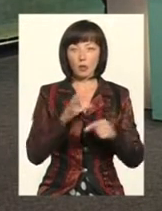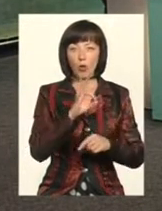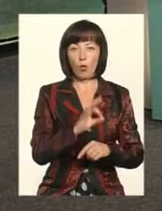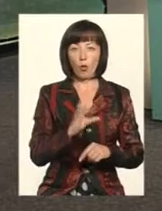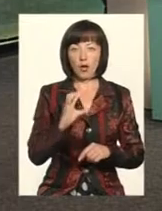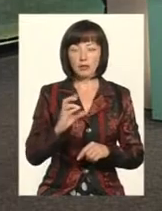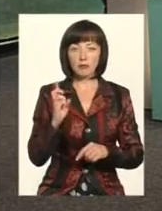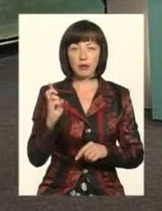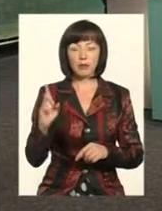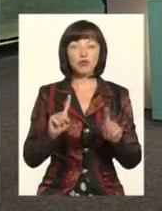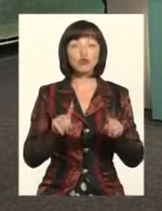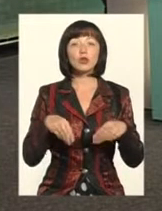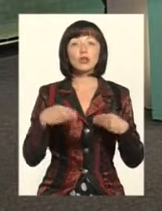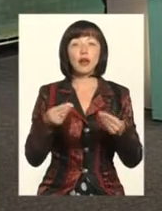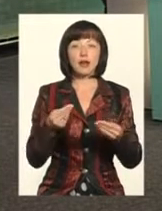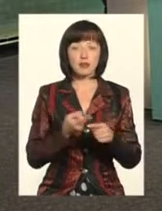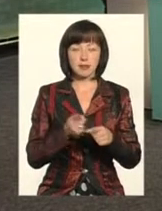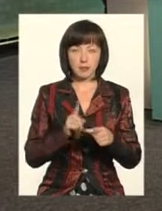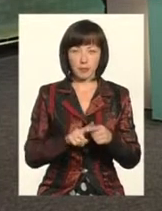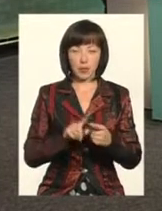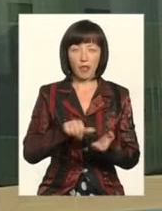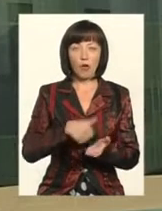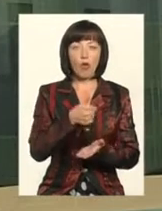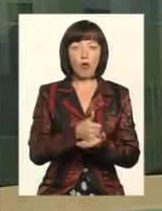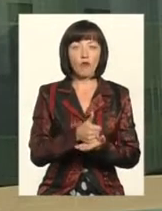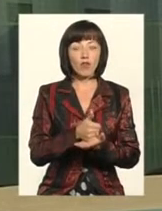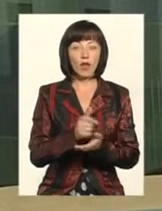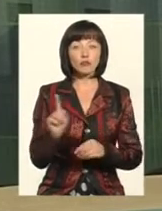хотів би... що дасть? Да. Що це дає? Саме головне, що...